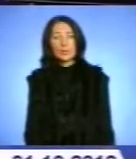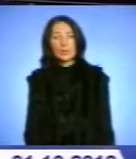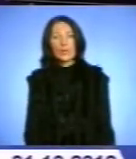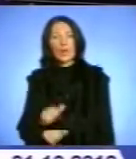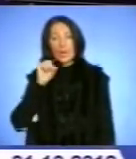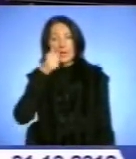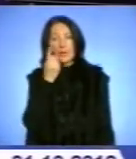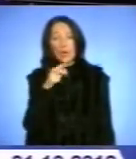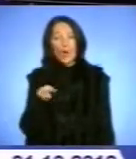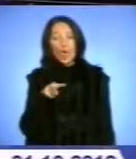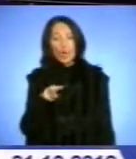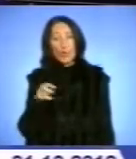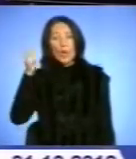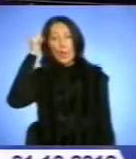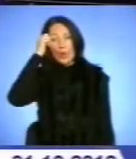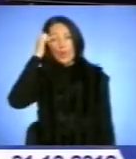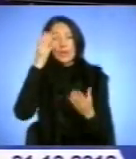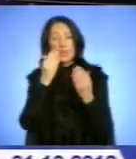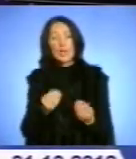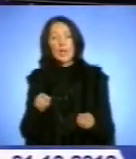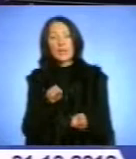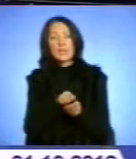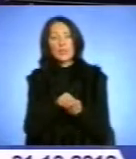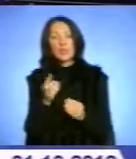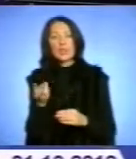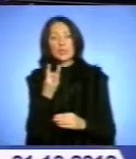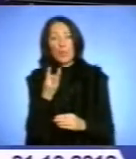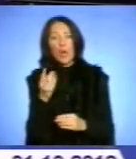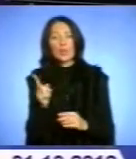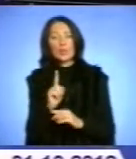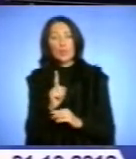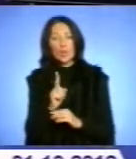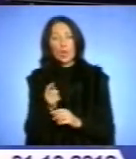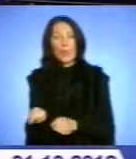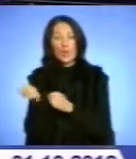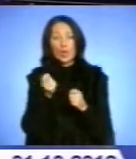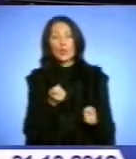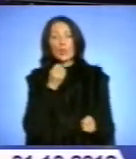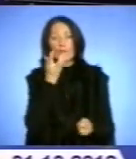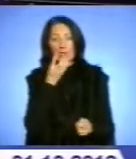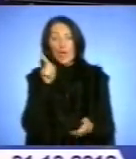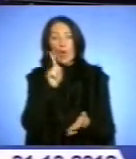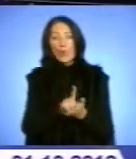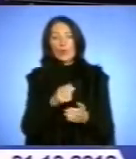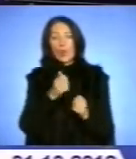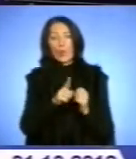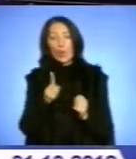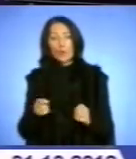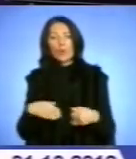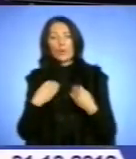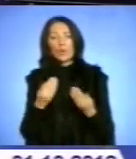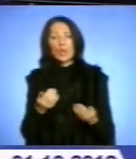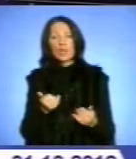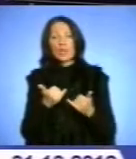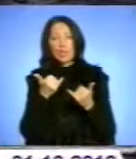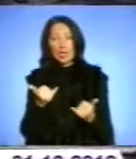Завтра, 1 листопада, поминальний день. На цвинтарі запалюють свічки, приносять квіти. Обов'язок кожного – віддати шану померлим родичам і